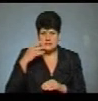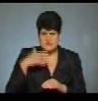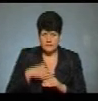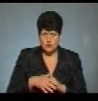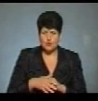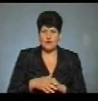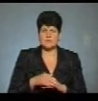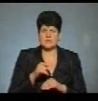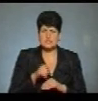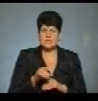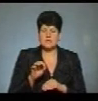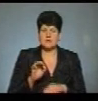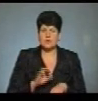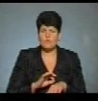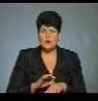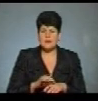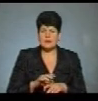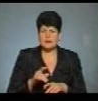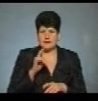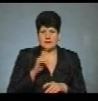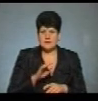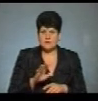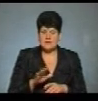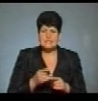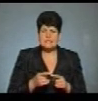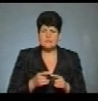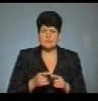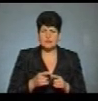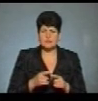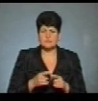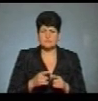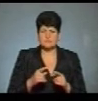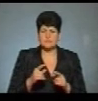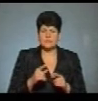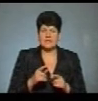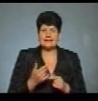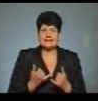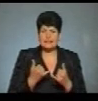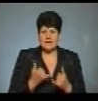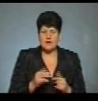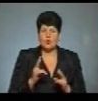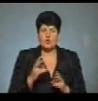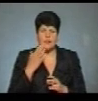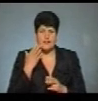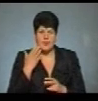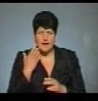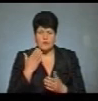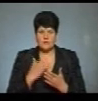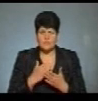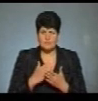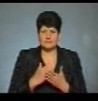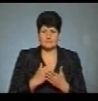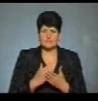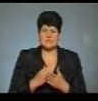Ті хворі, які без свідомості, то їм цей метод не може бути використаний. Тобто для хворих легкої ступені